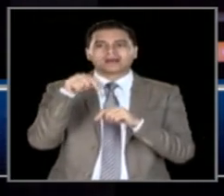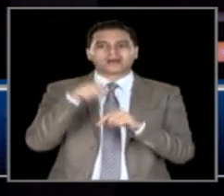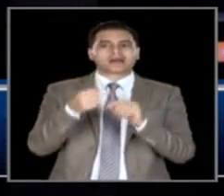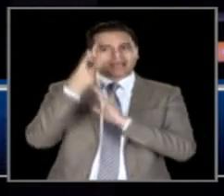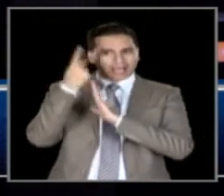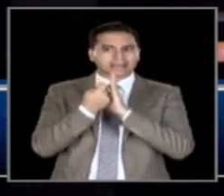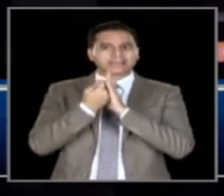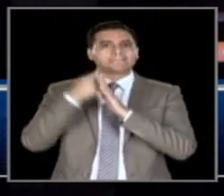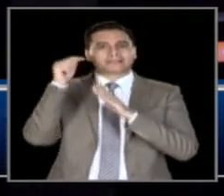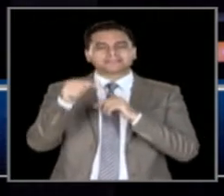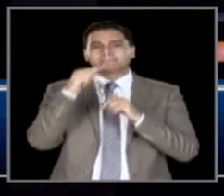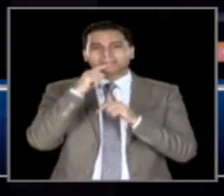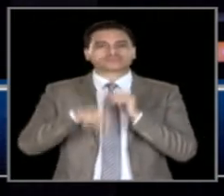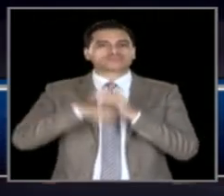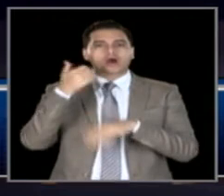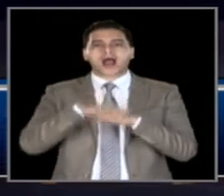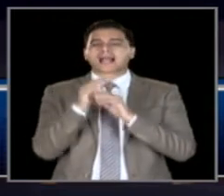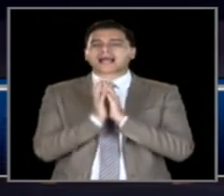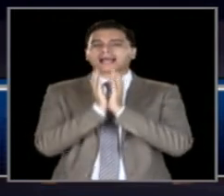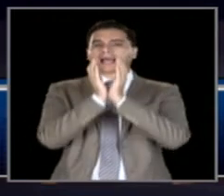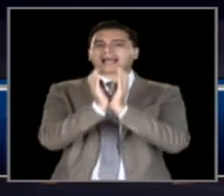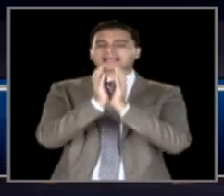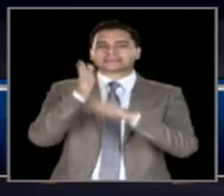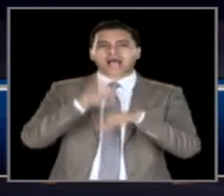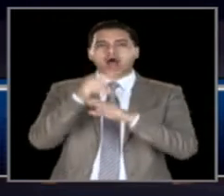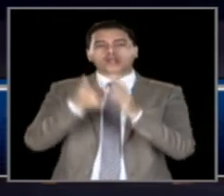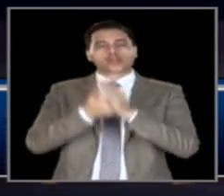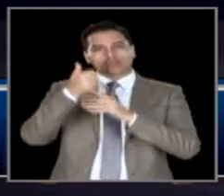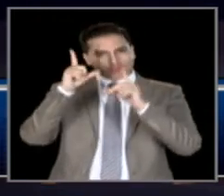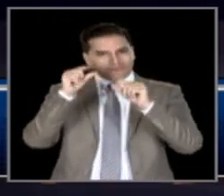الكاتبة دي حصلت على جائزة الدولة للتفوق